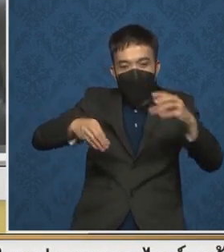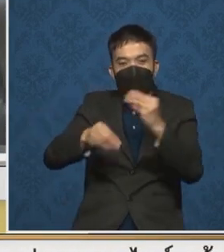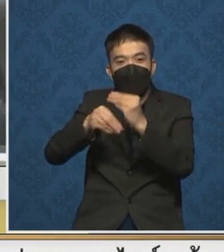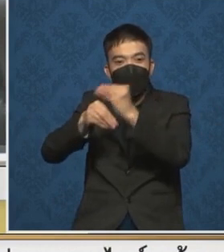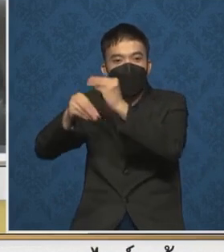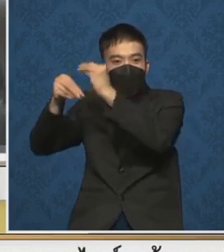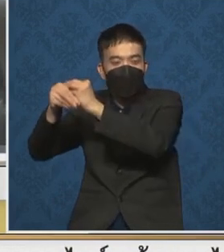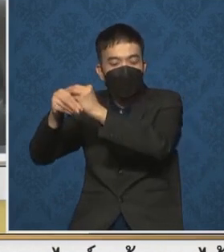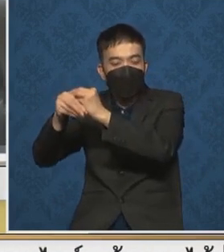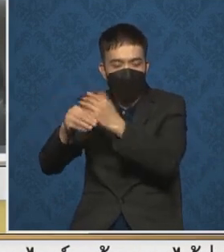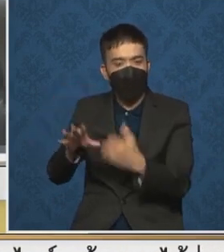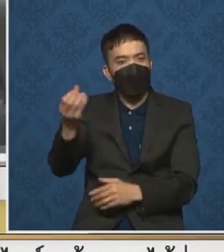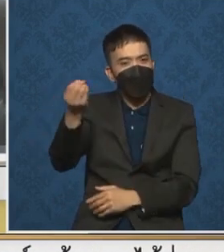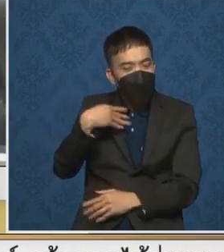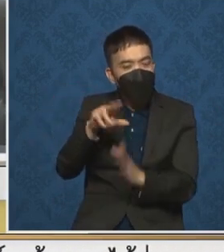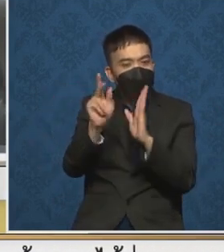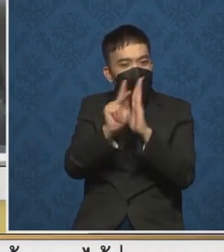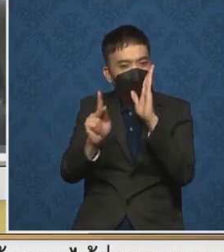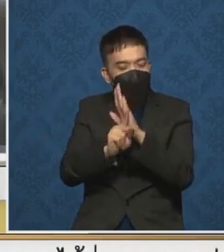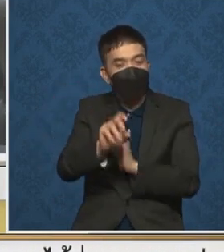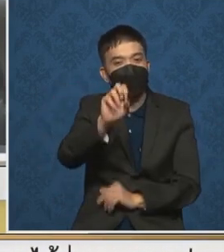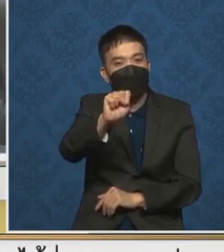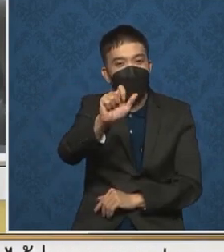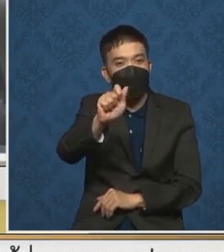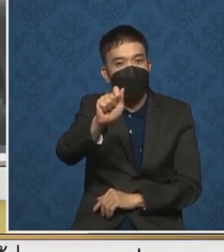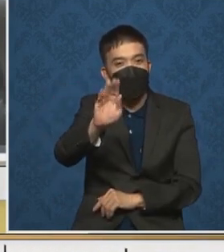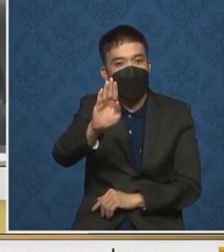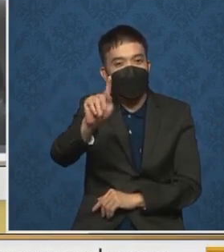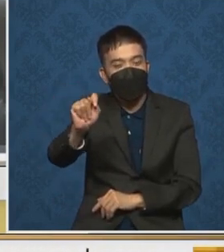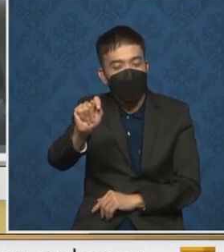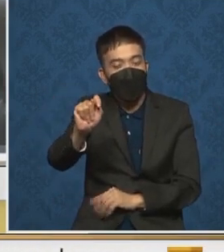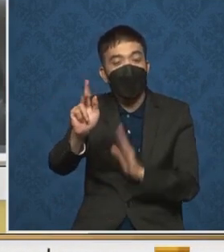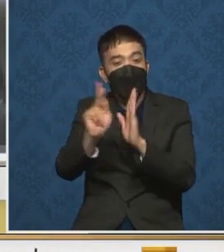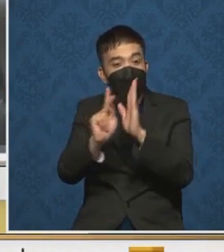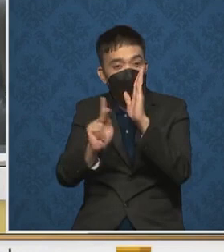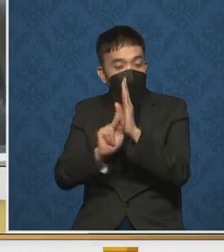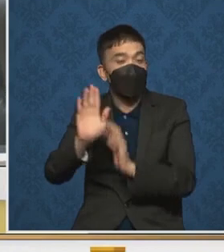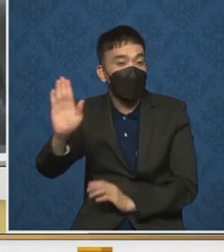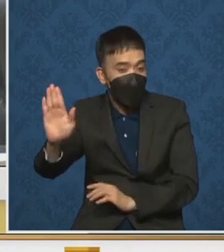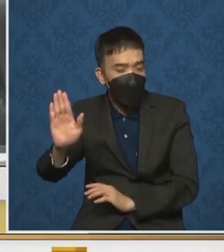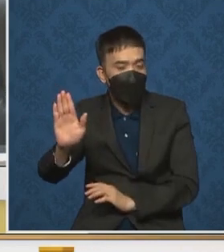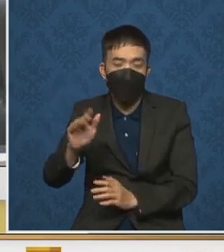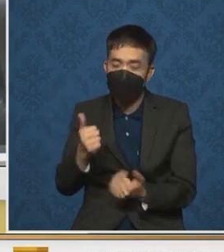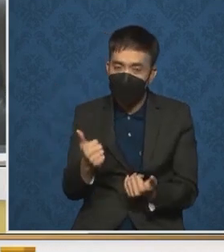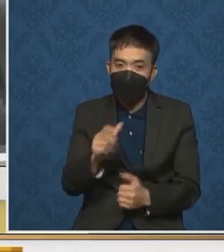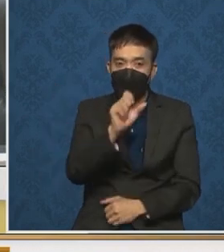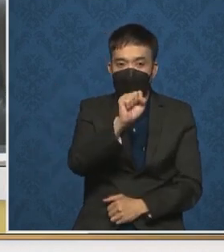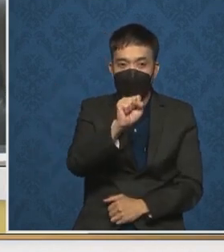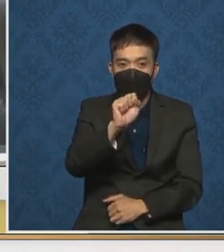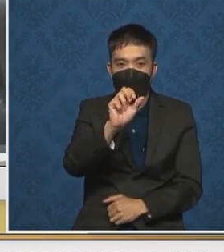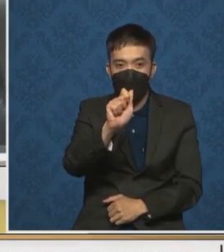ต้องขอบคุณท่านสาธิณนะครับได้ที่แงกฎหมายคอนข้างชัดเจนซึกฎหมายสอประตอใ